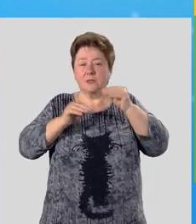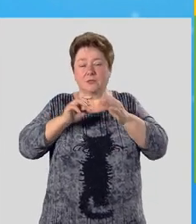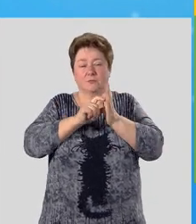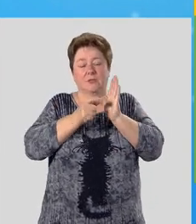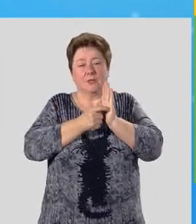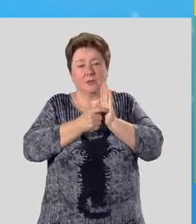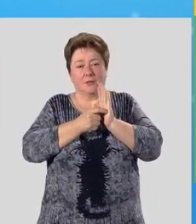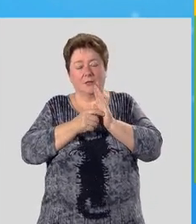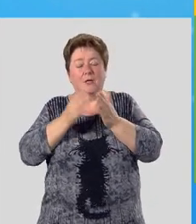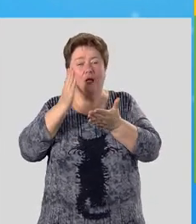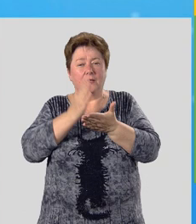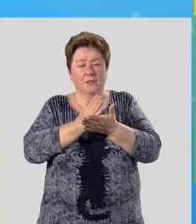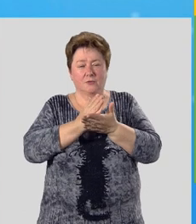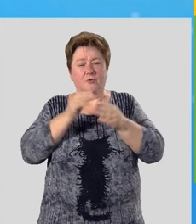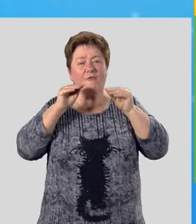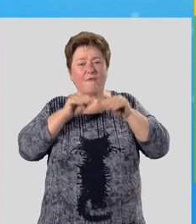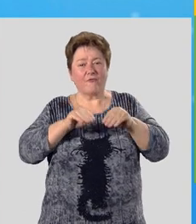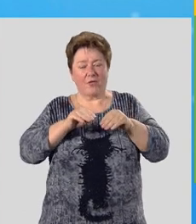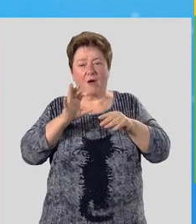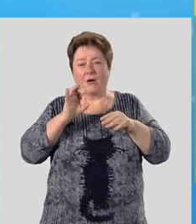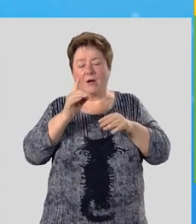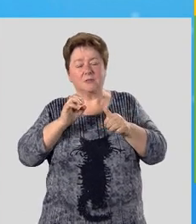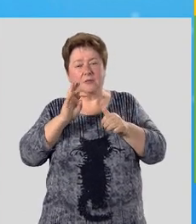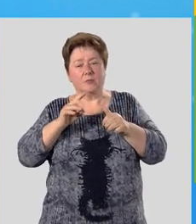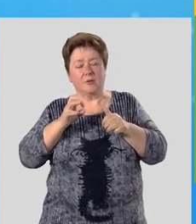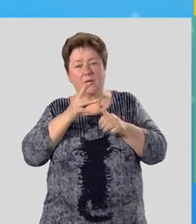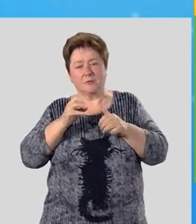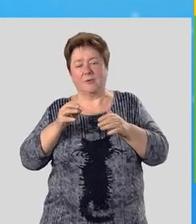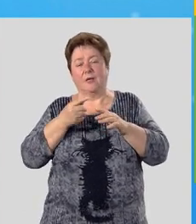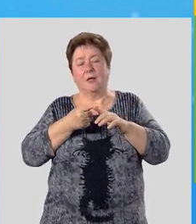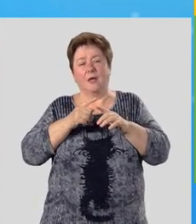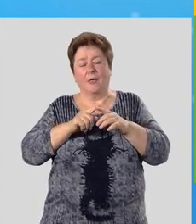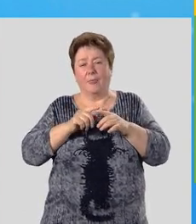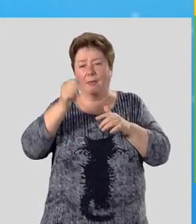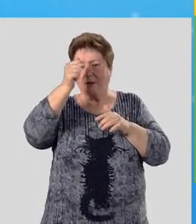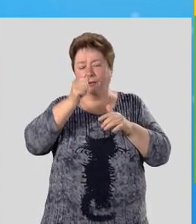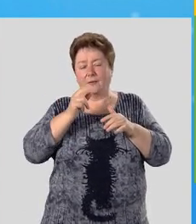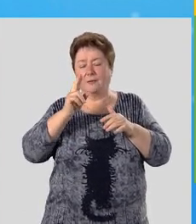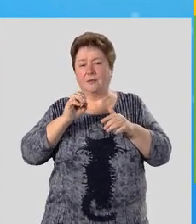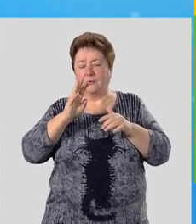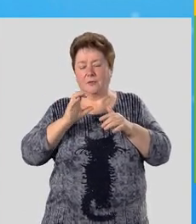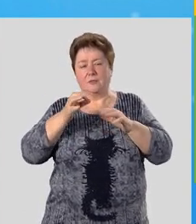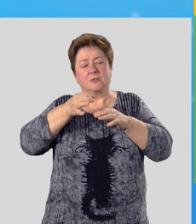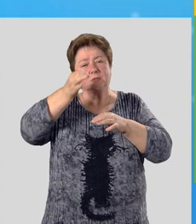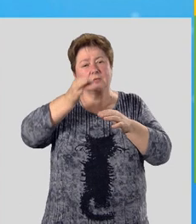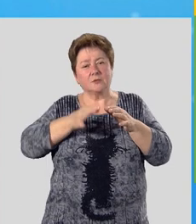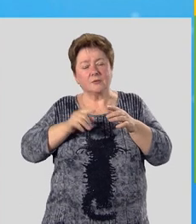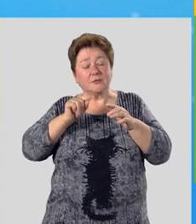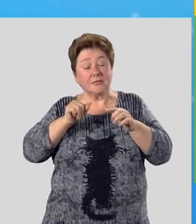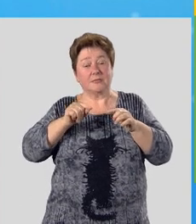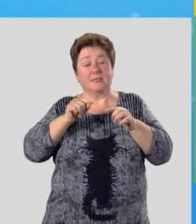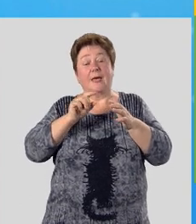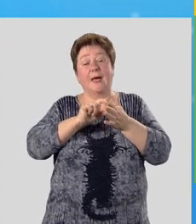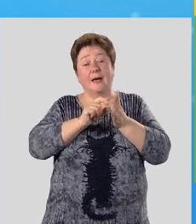содержимое клетки с находящимися в ней органоидами. Цитоплазма от греческого «китос» – сосуд, здесь